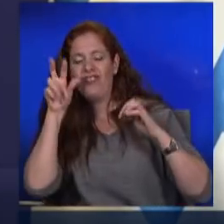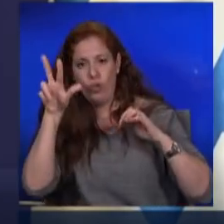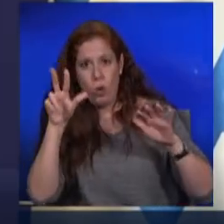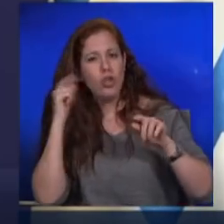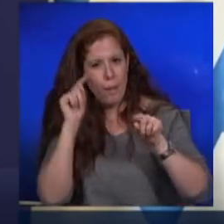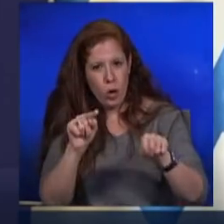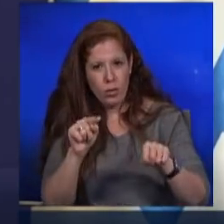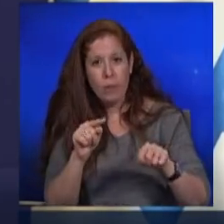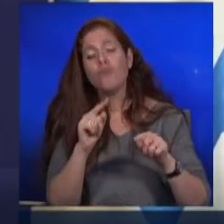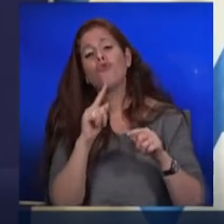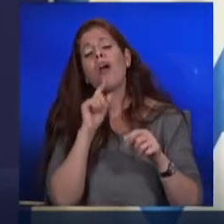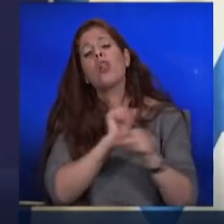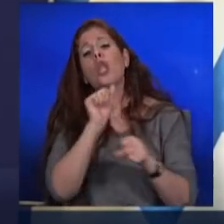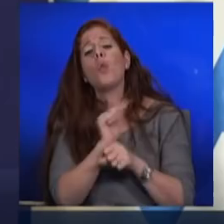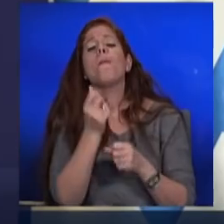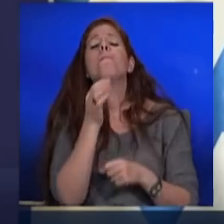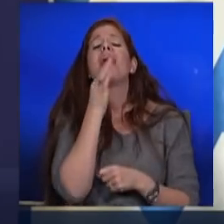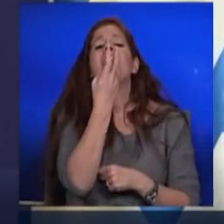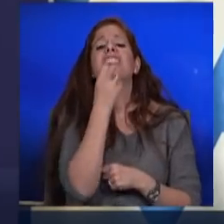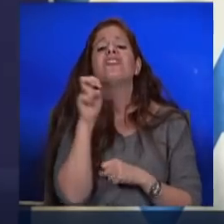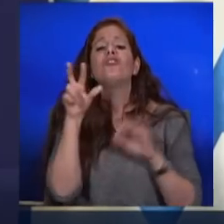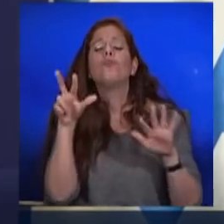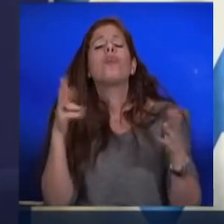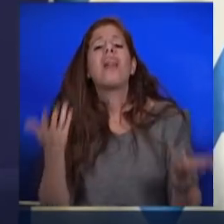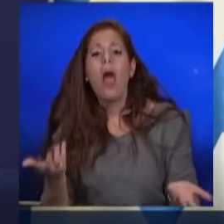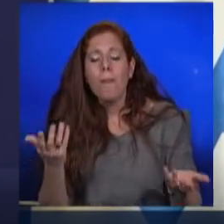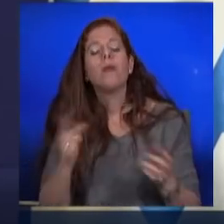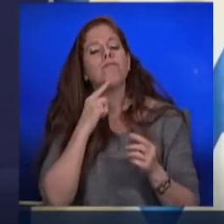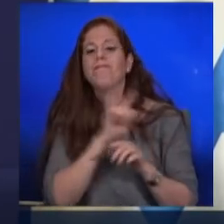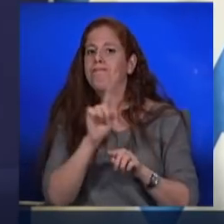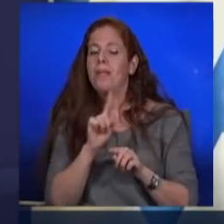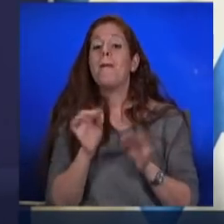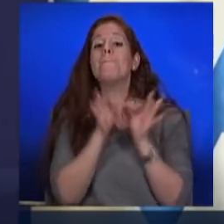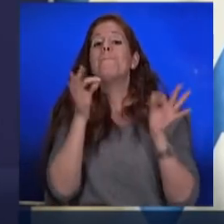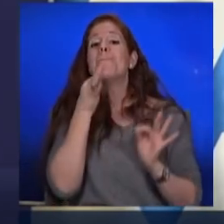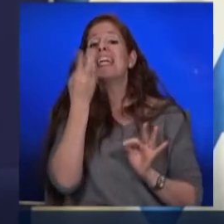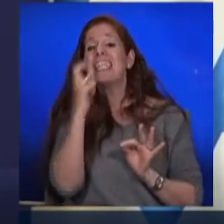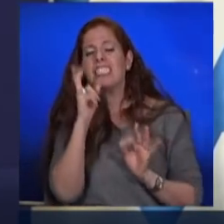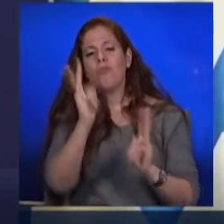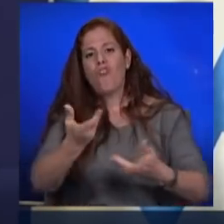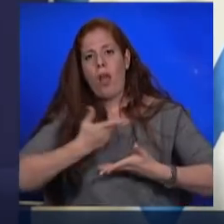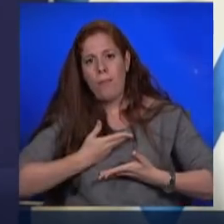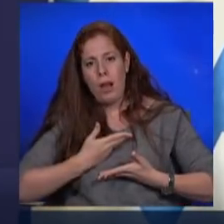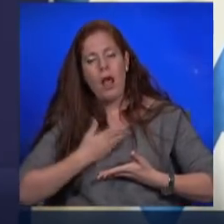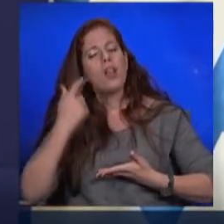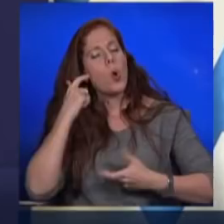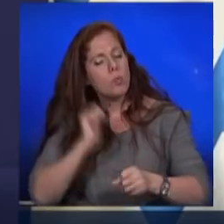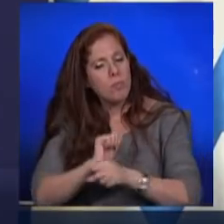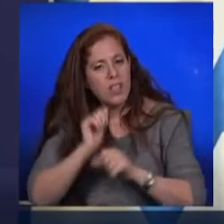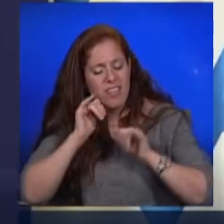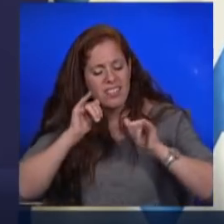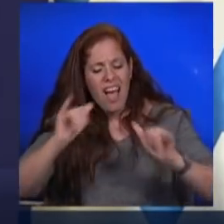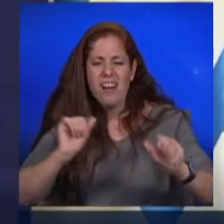נוספים, ותמצאו אותם באתר משרד האוצר. אנחנו שומעים את הזעקה של העסקים שנפגעו,